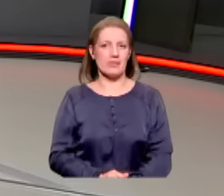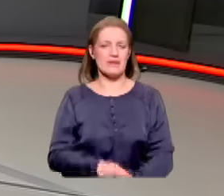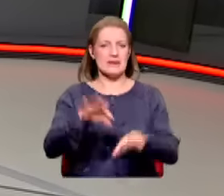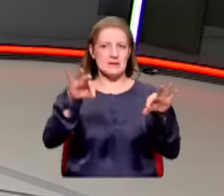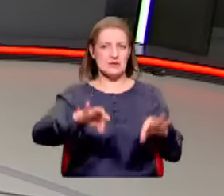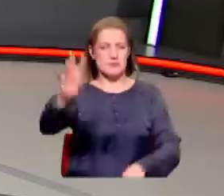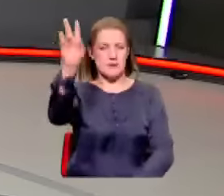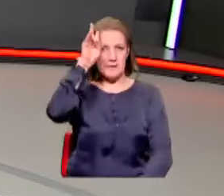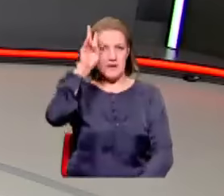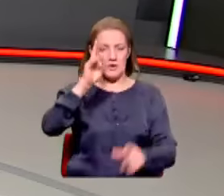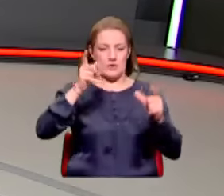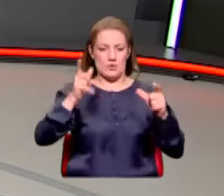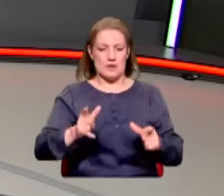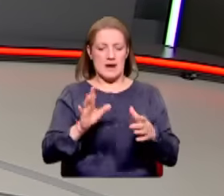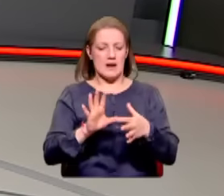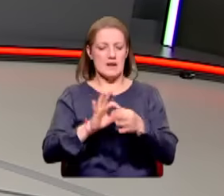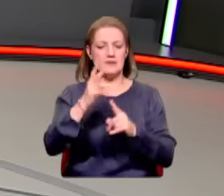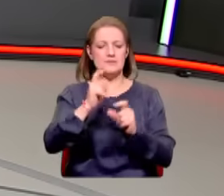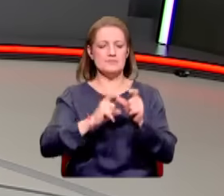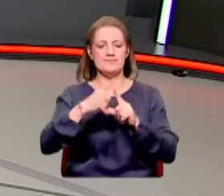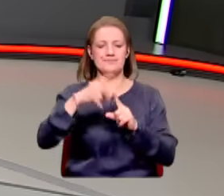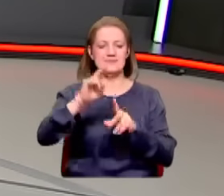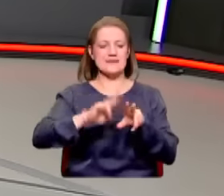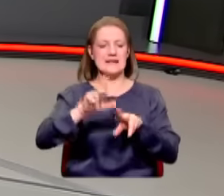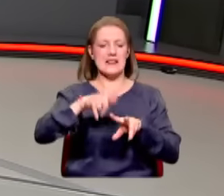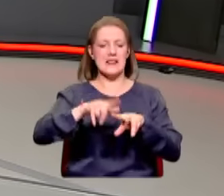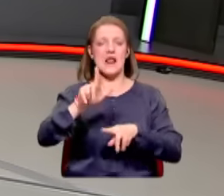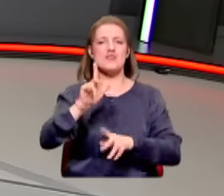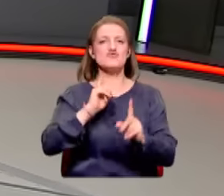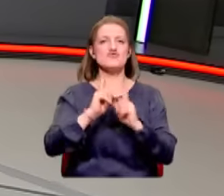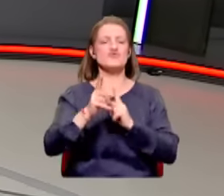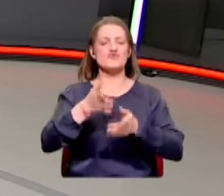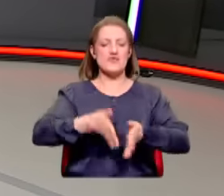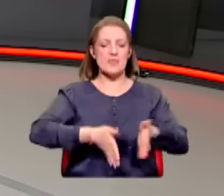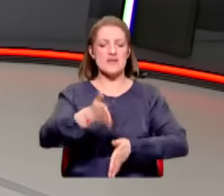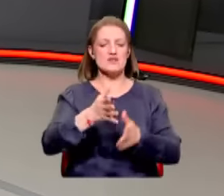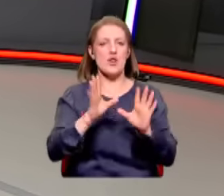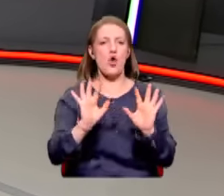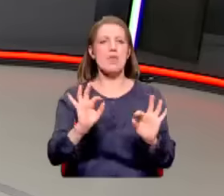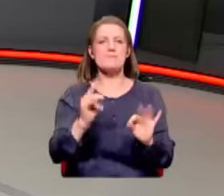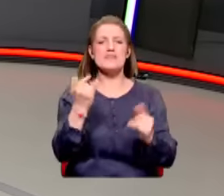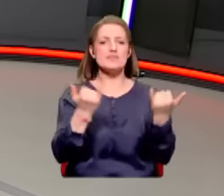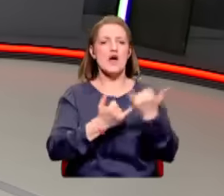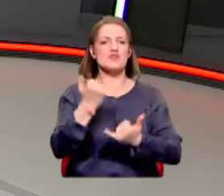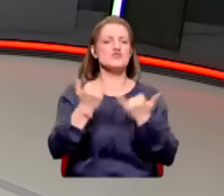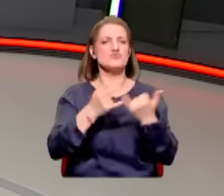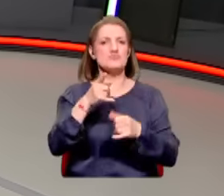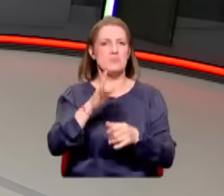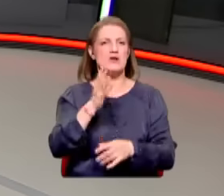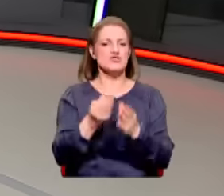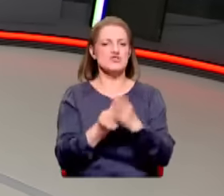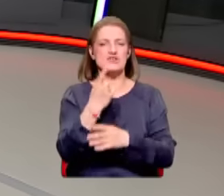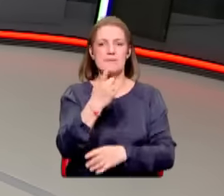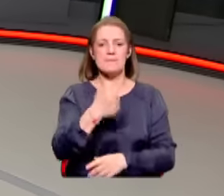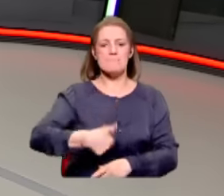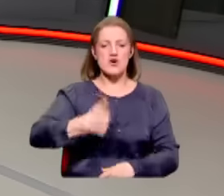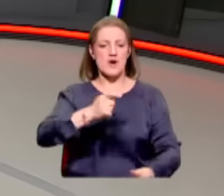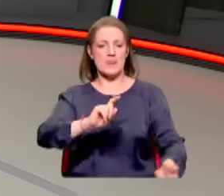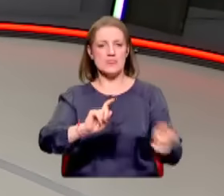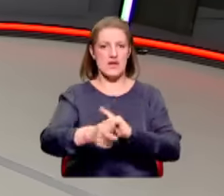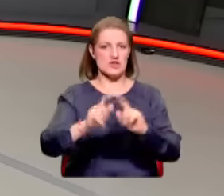Şimdi Beyoğlu ile ilgili, İstiklal Caddesi ile ilgili tartışma yaratabilecek bir önerim var. Madem bir başkan değişikliği